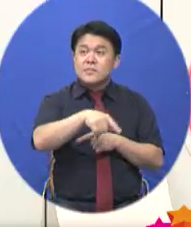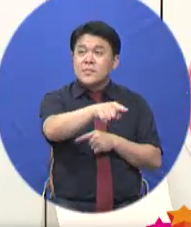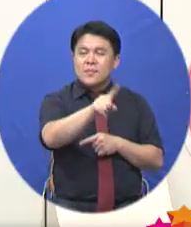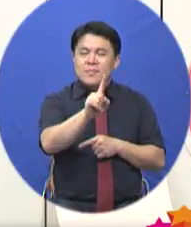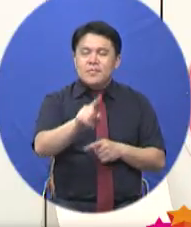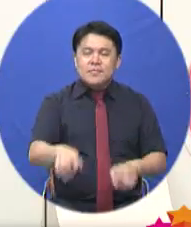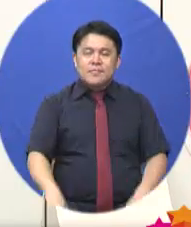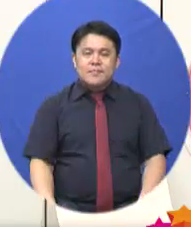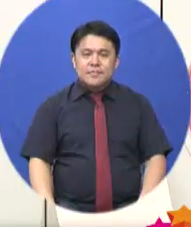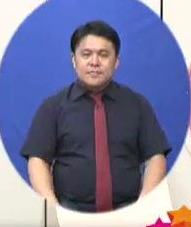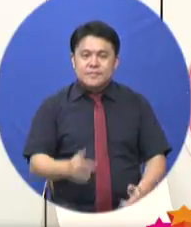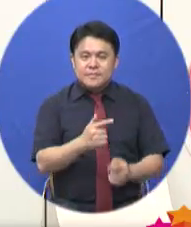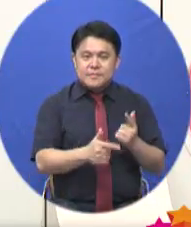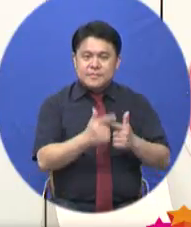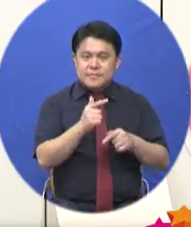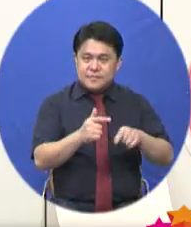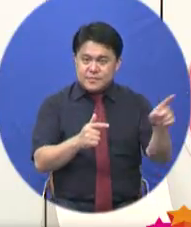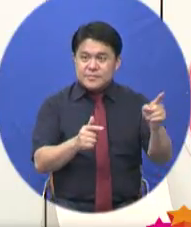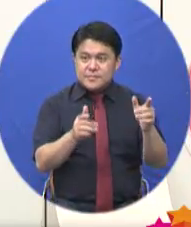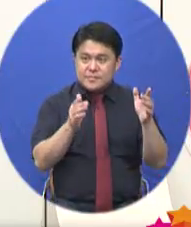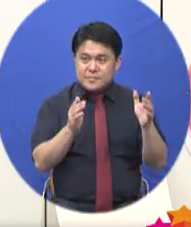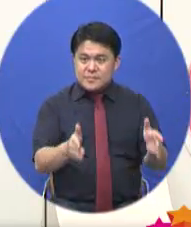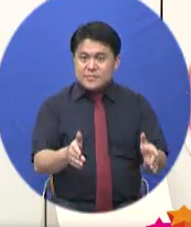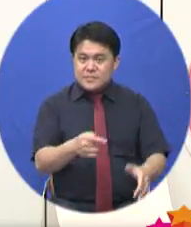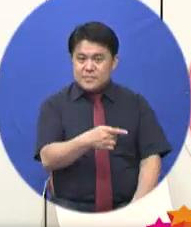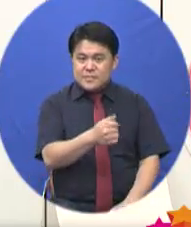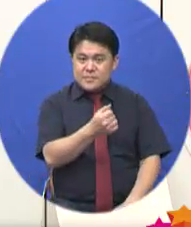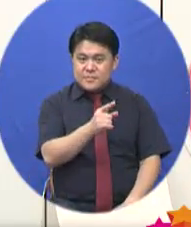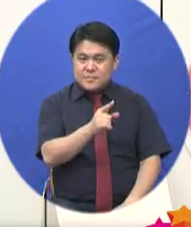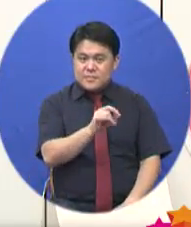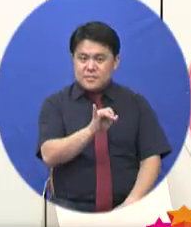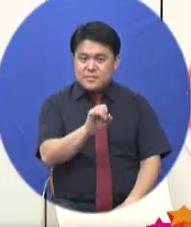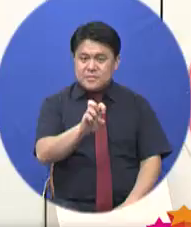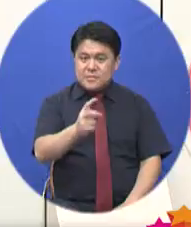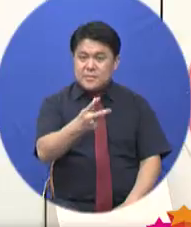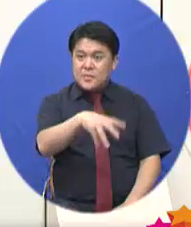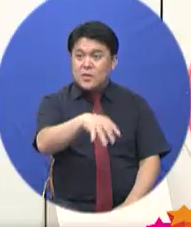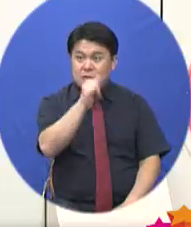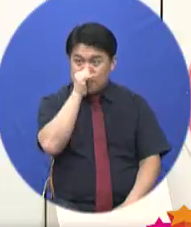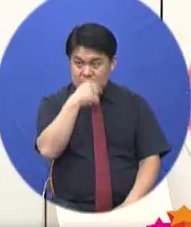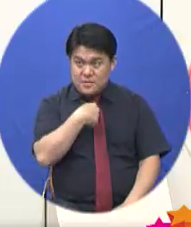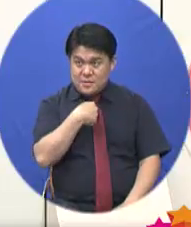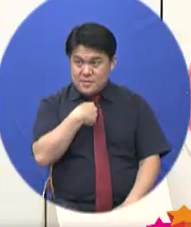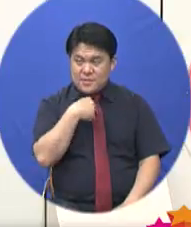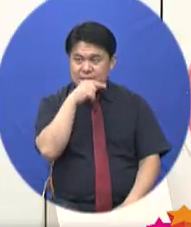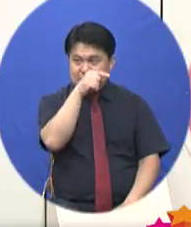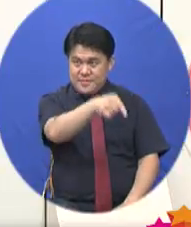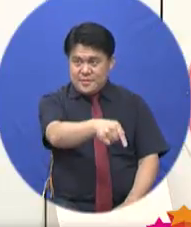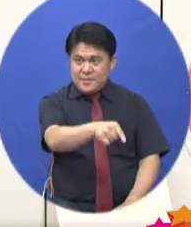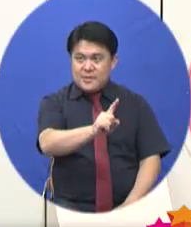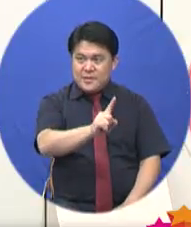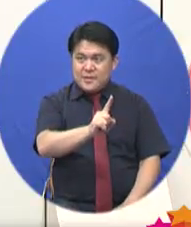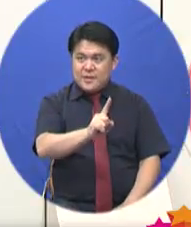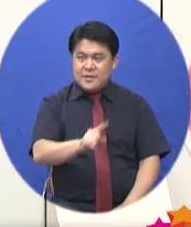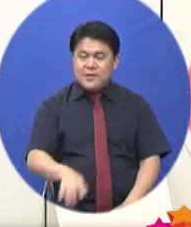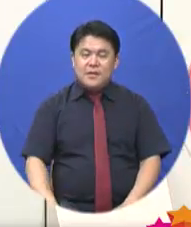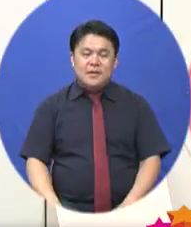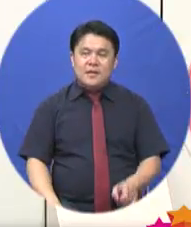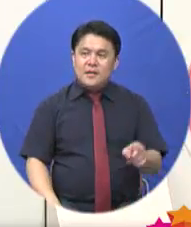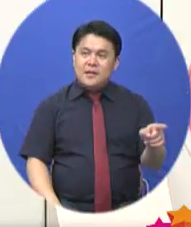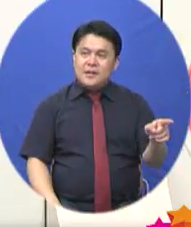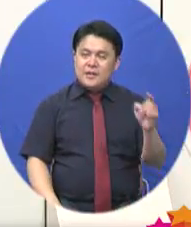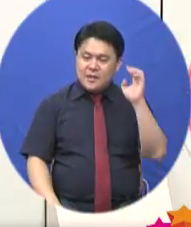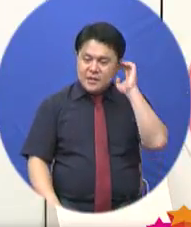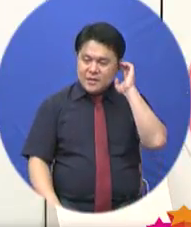뭐죠 목포도 지나가면 하이면이나 있어요. 네, 거기 또 가서 이제 여기 나이 잤습니다.